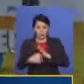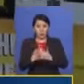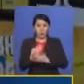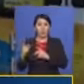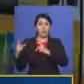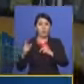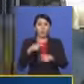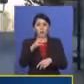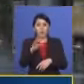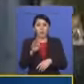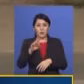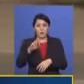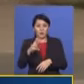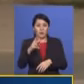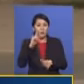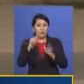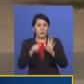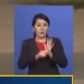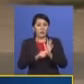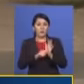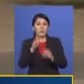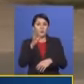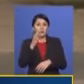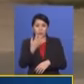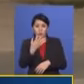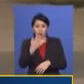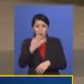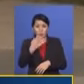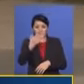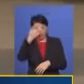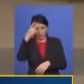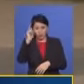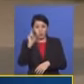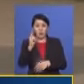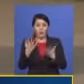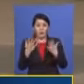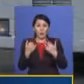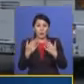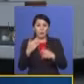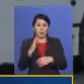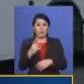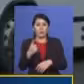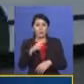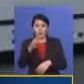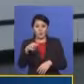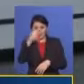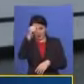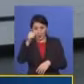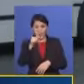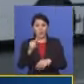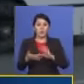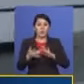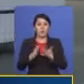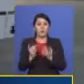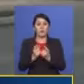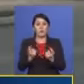автобустар дизель отынымен жүреді және қыс мезгілінде жылы, ал жазда салқын әрі жайлы болмақ. Сондай-ақ 90-ның бірінен бастап қоғамдық көліктерді электронды